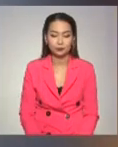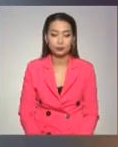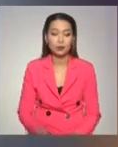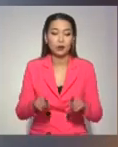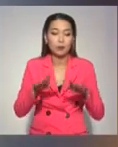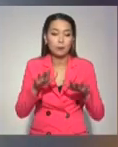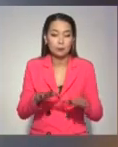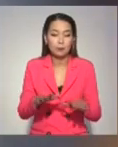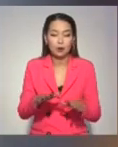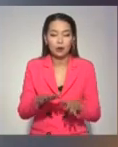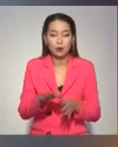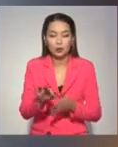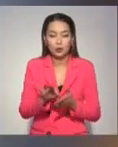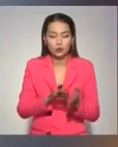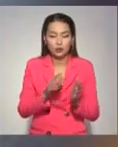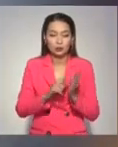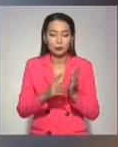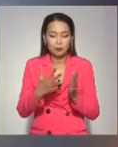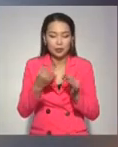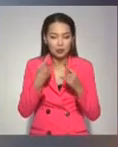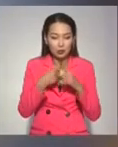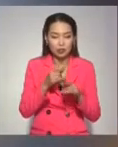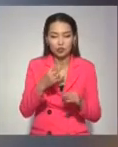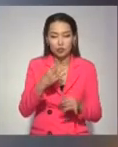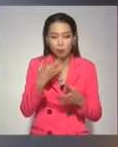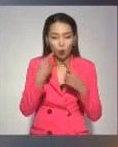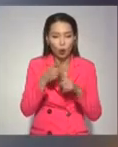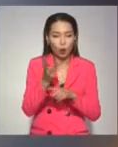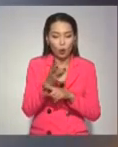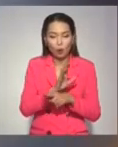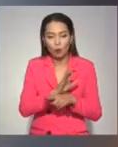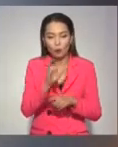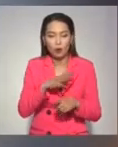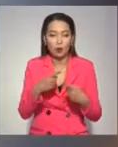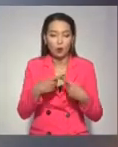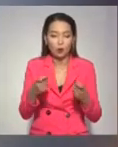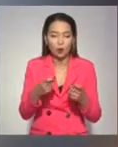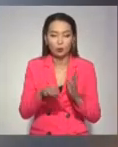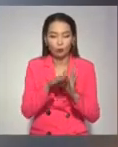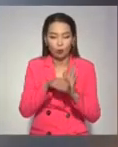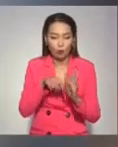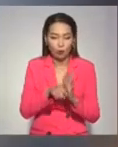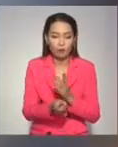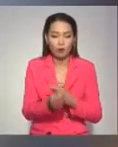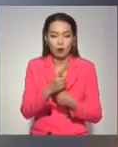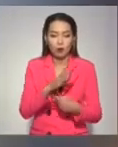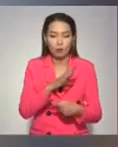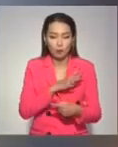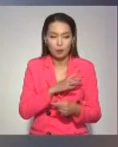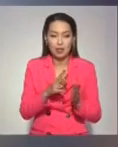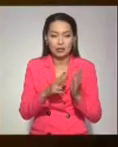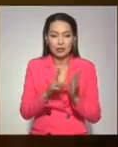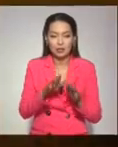Оқиға орнына 5 техника мен 25 өрт сөндіруші жұмылдырылды. Тілсіз жау қонақ үйдің жертөлесінде болған. 8 шаршы метр жерде